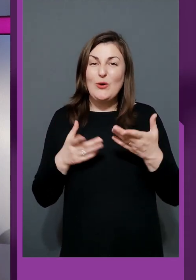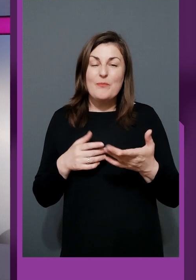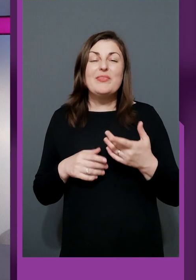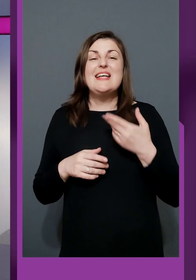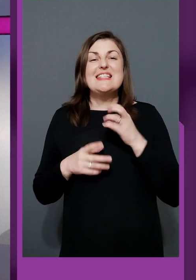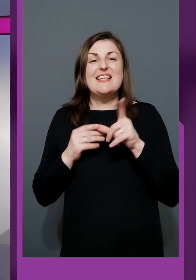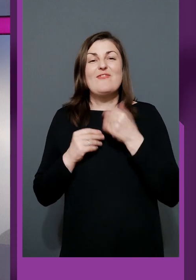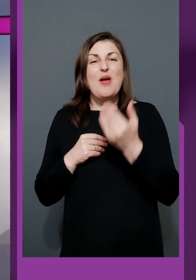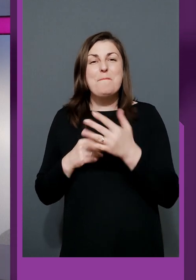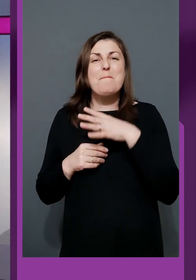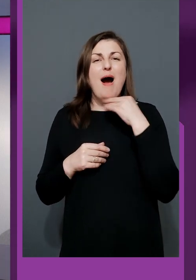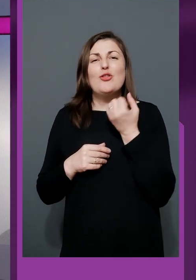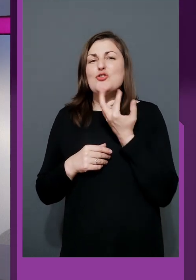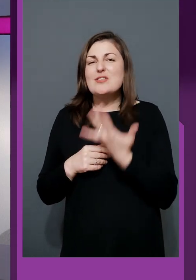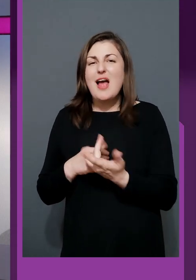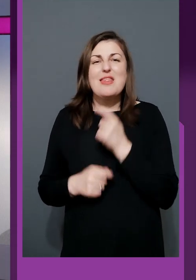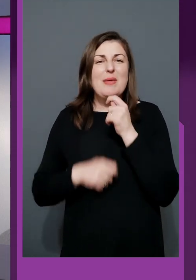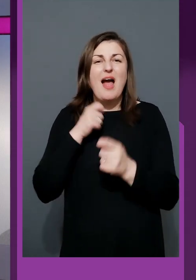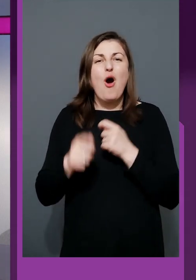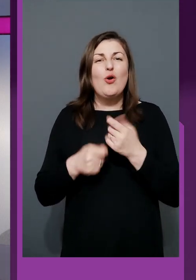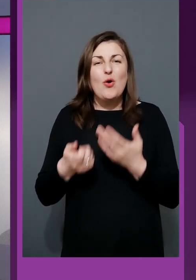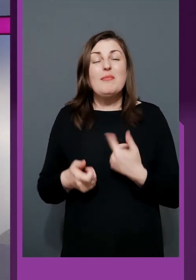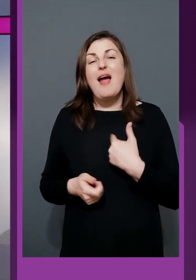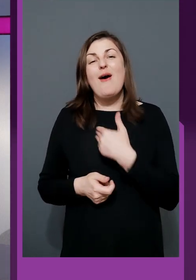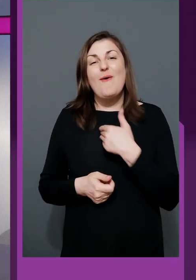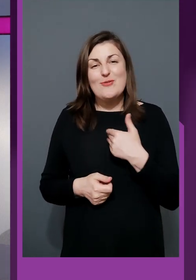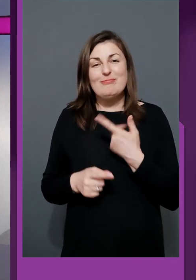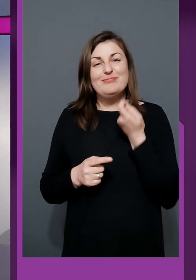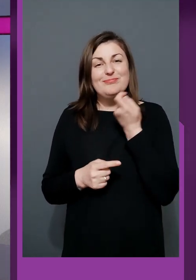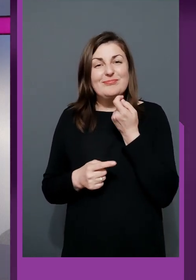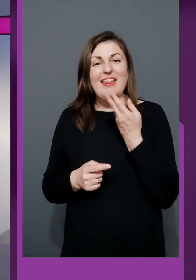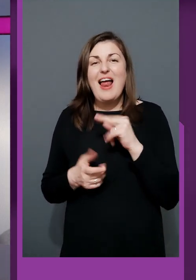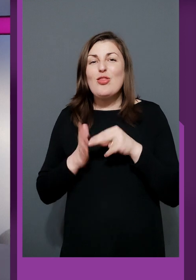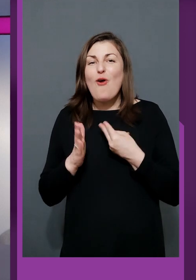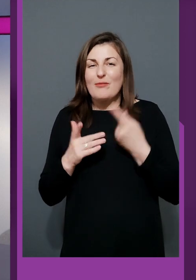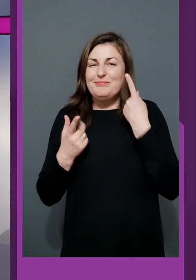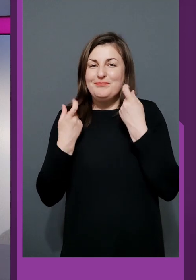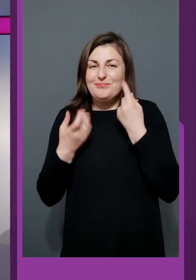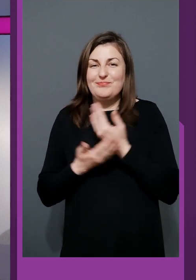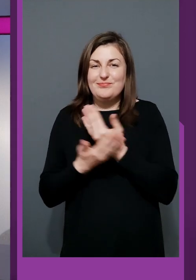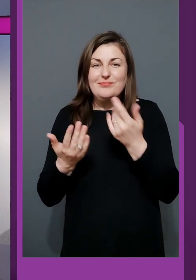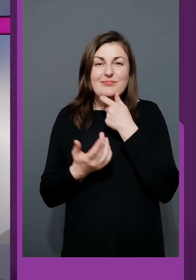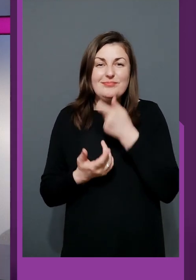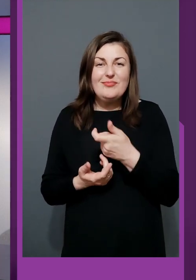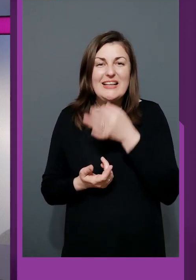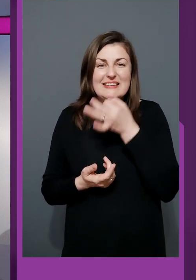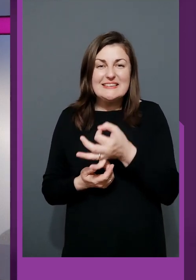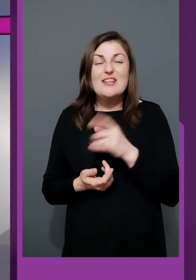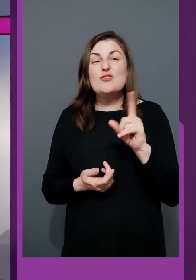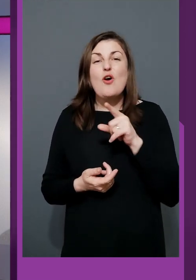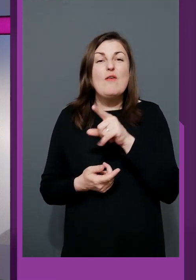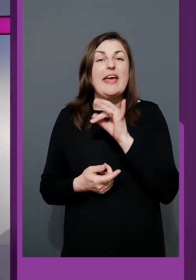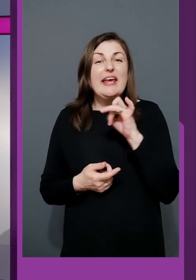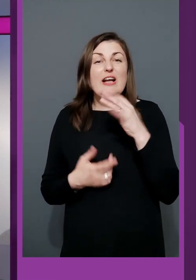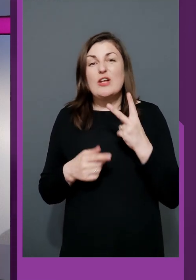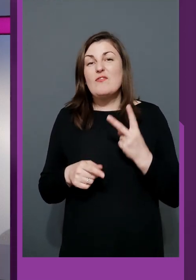з твоїми багаточисельними нагородами Я хочу так трішечки для довідки для глядачів сказати що Іра вже